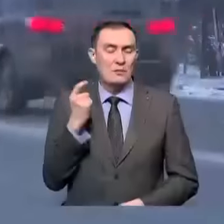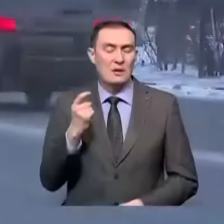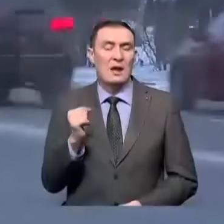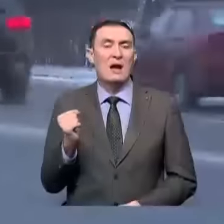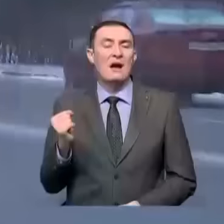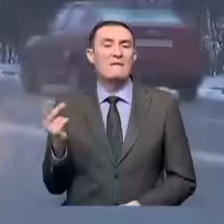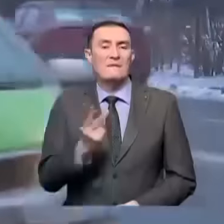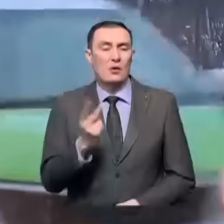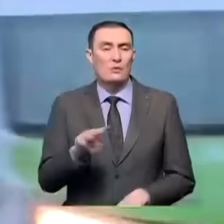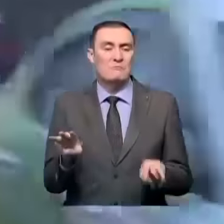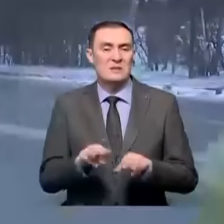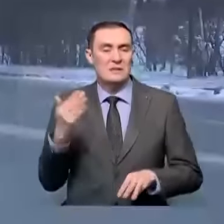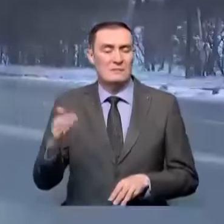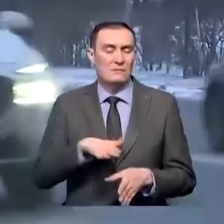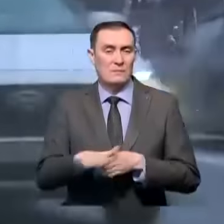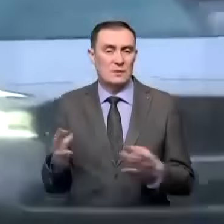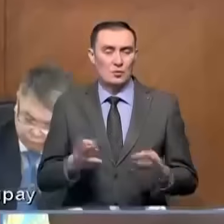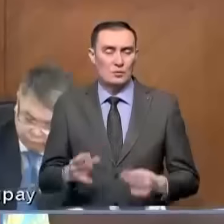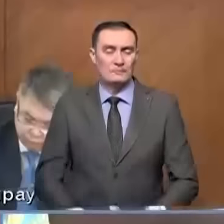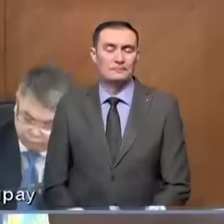уже к профильному министерству.